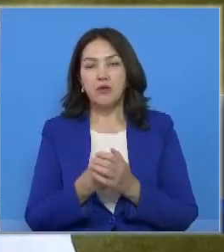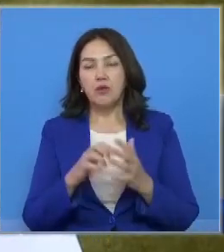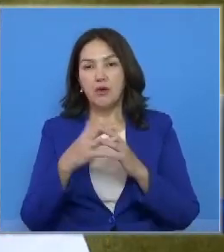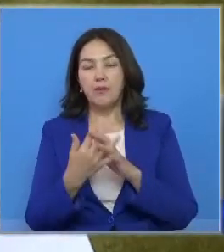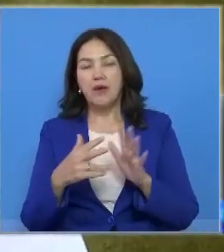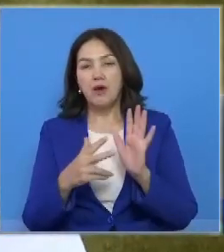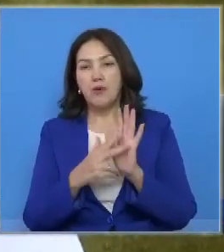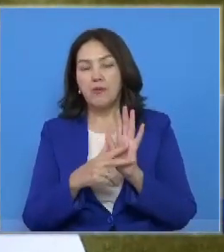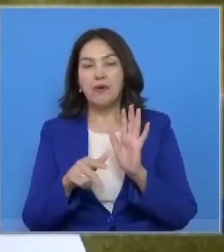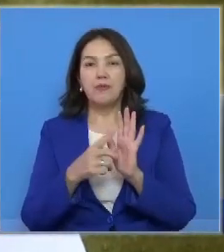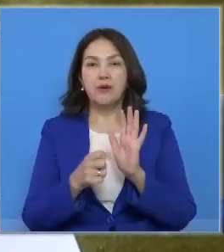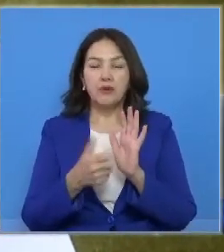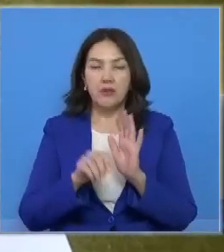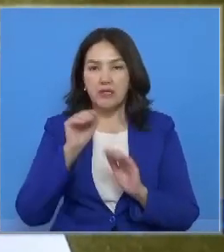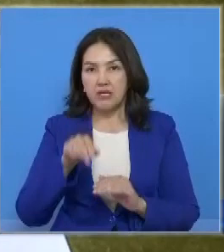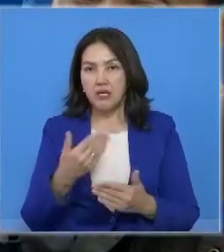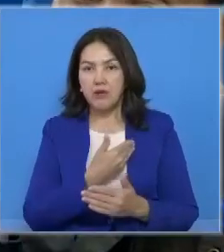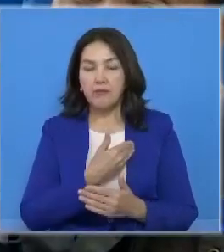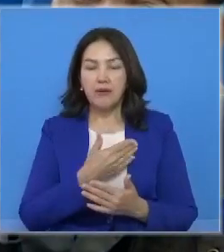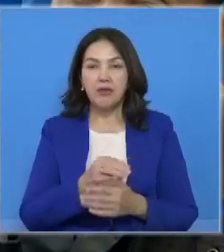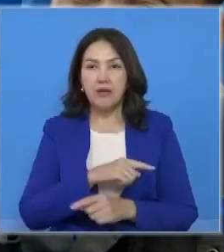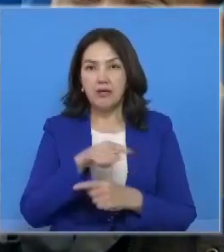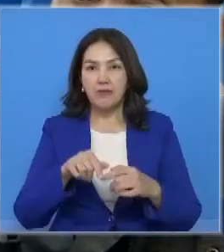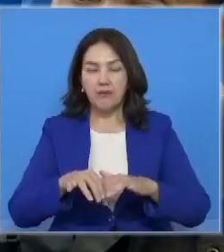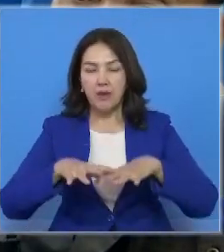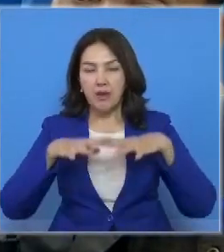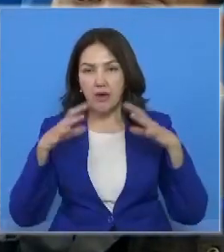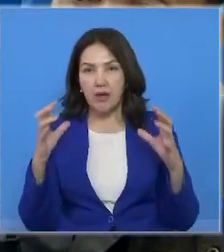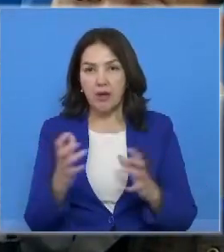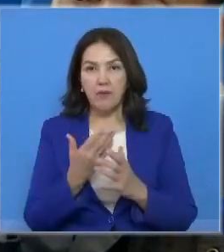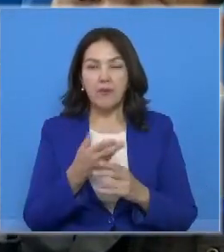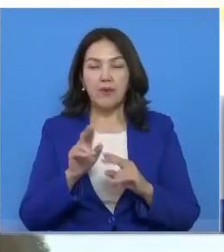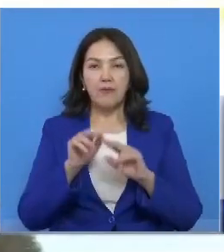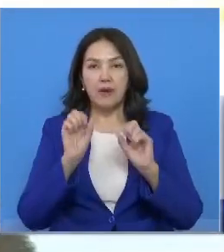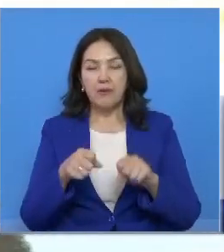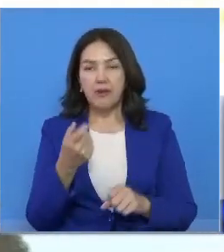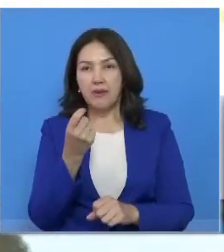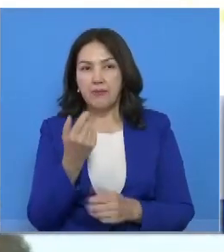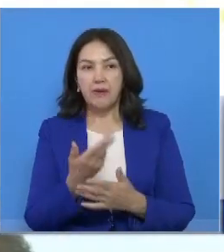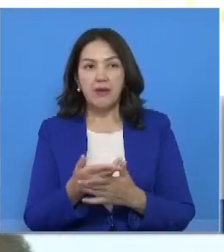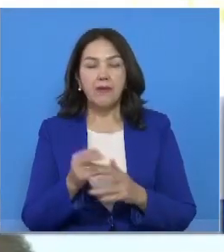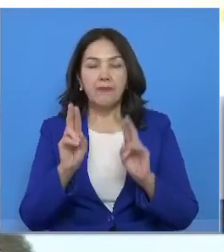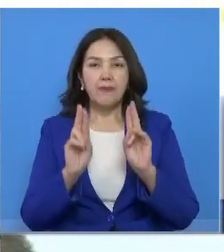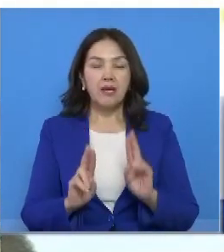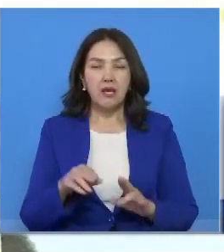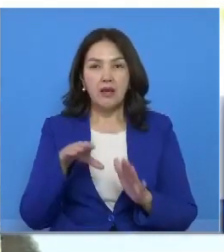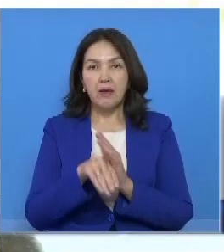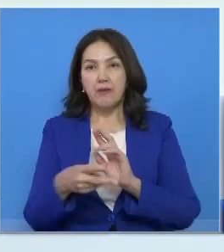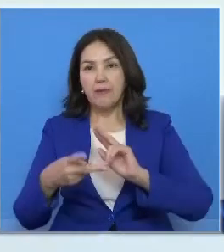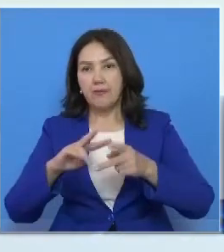– 8 миллионов 600 тысяч тенге. Для тех, кто хочет вести свой бизнес в больших масштабах, это может быть немного. Поэтому в правила проекта